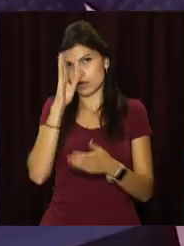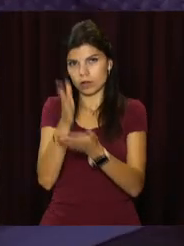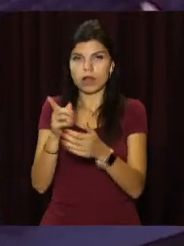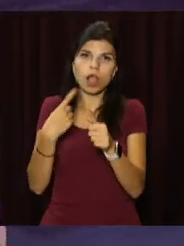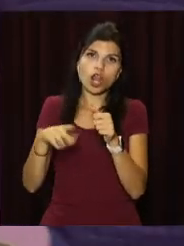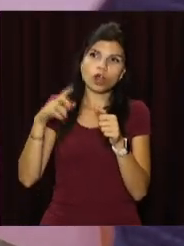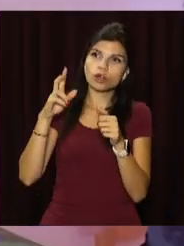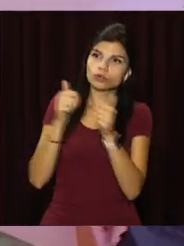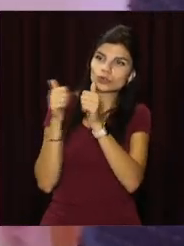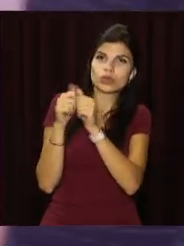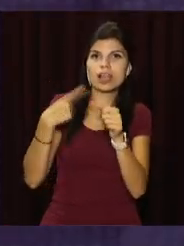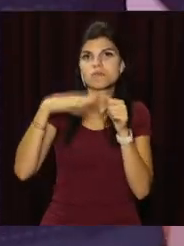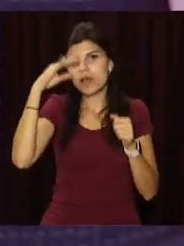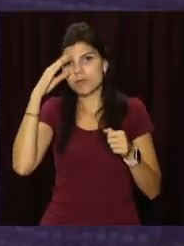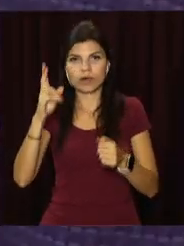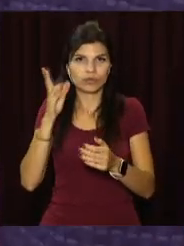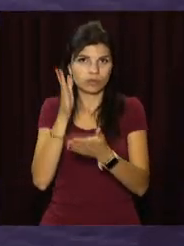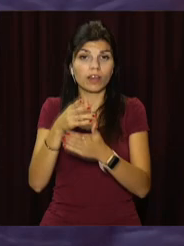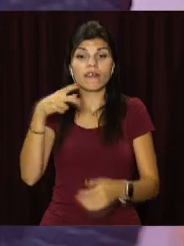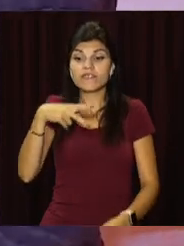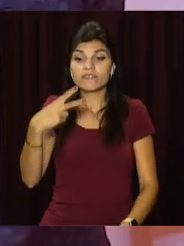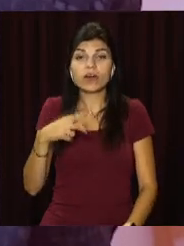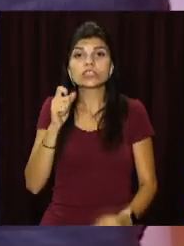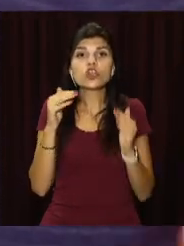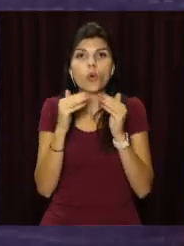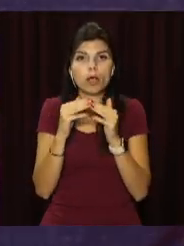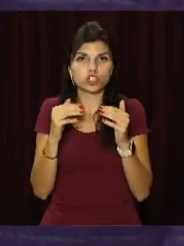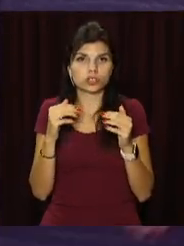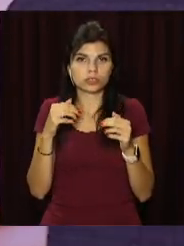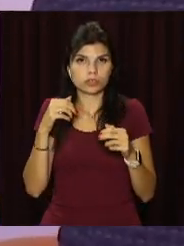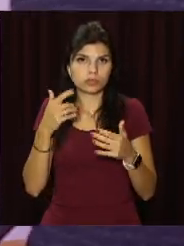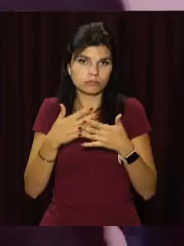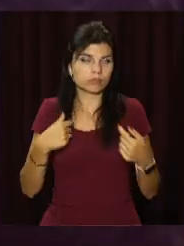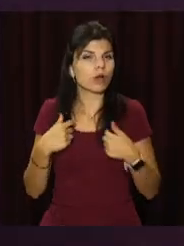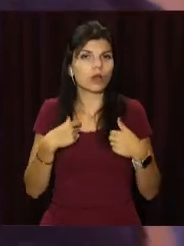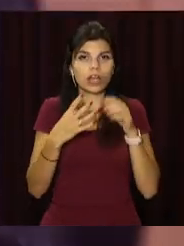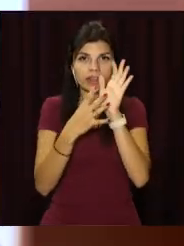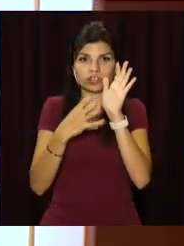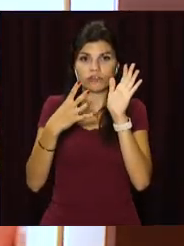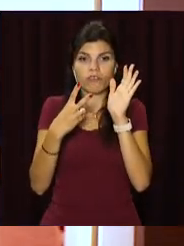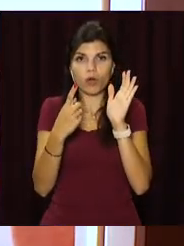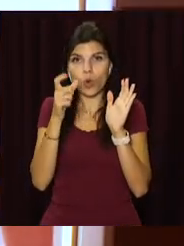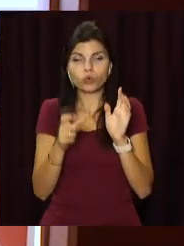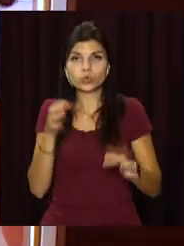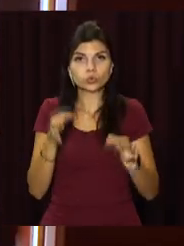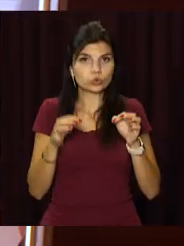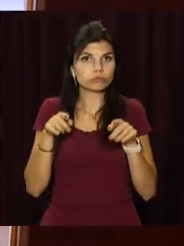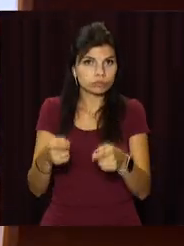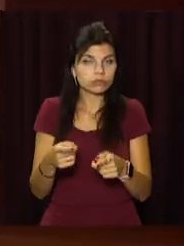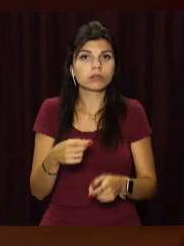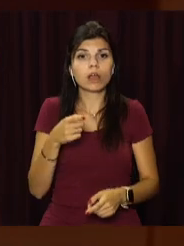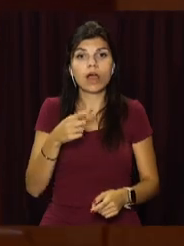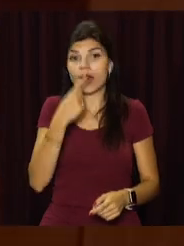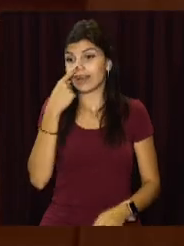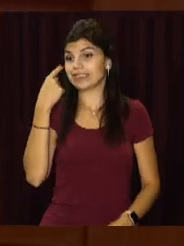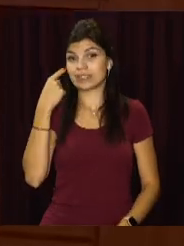зазнала фізичного або ж сексуального насилля з боку чоловіка або ж партнера чоловіка. У 2020 році за домашнє насилля в